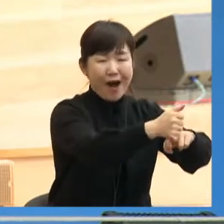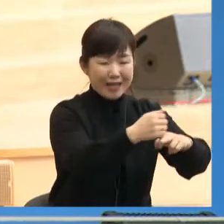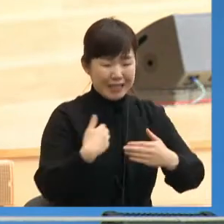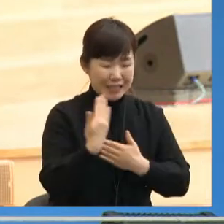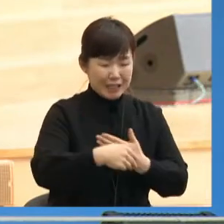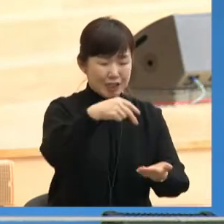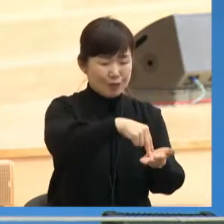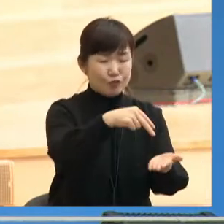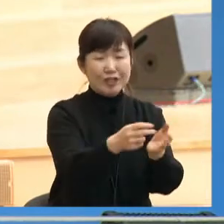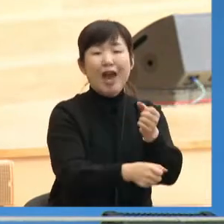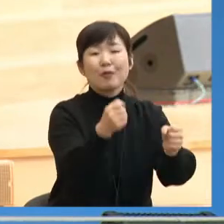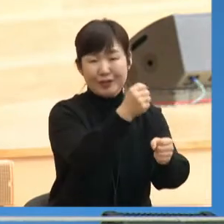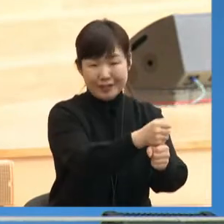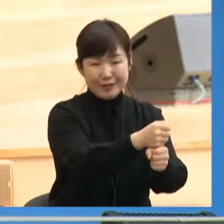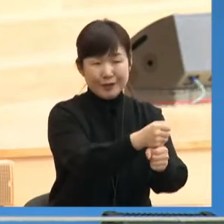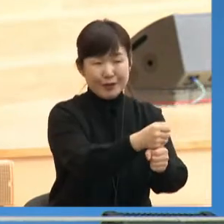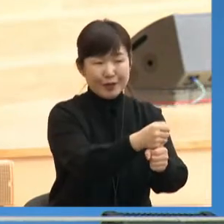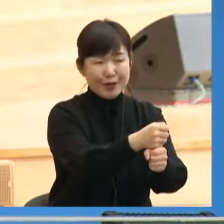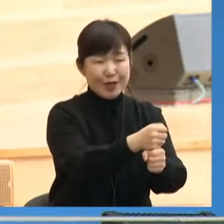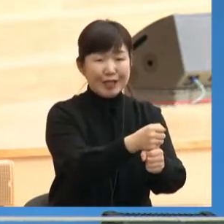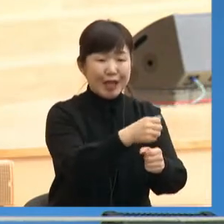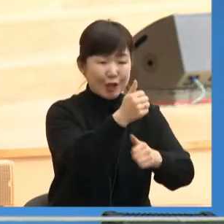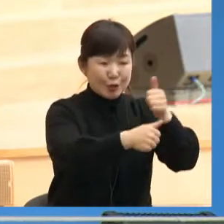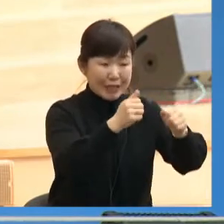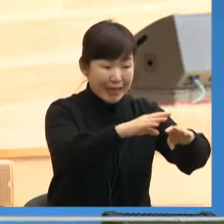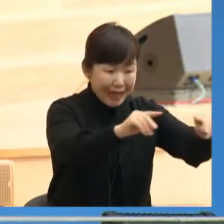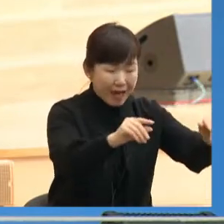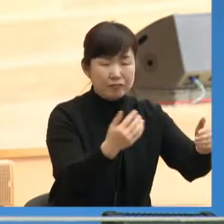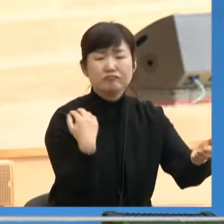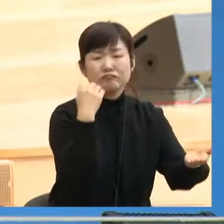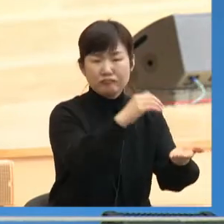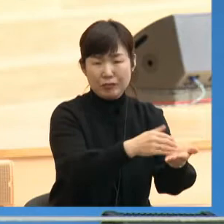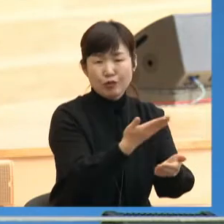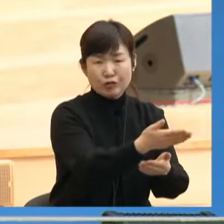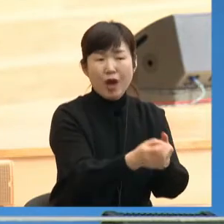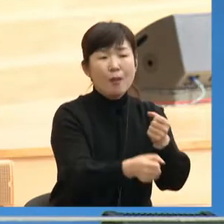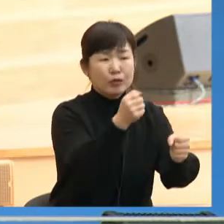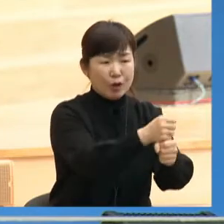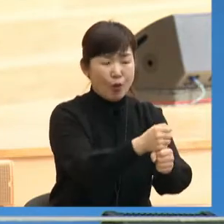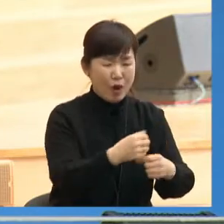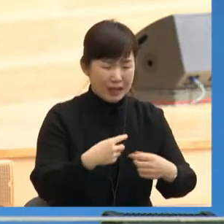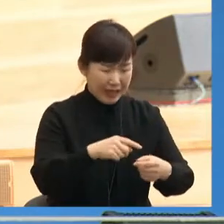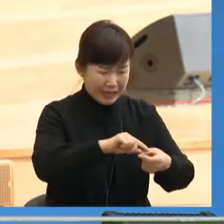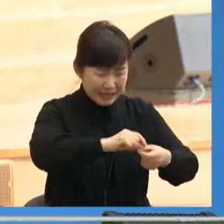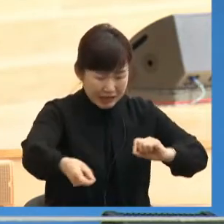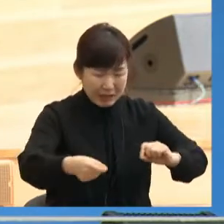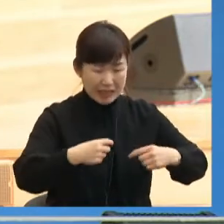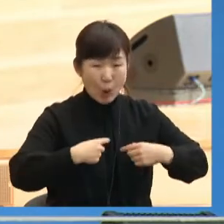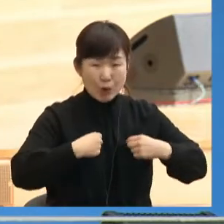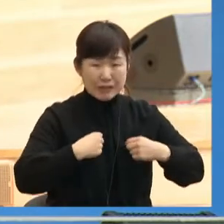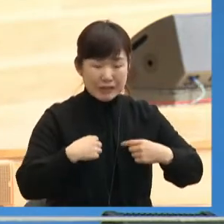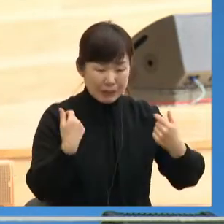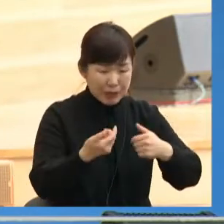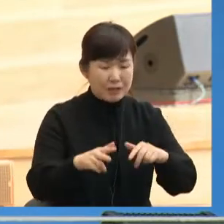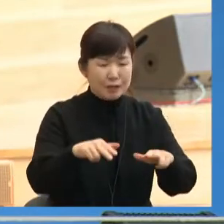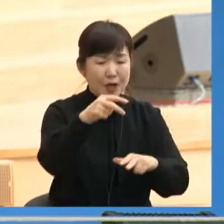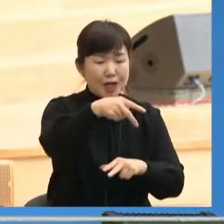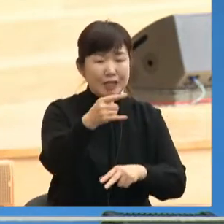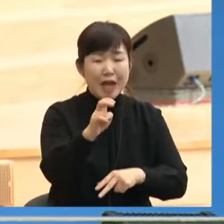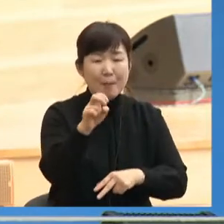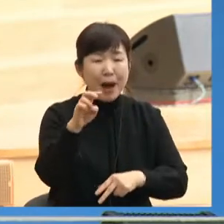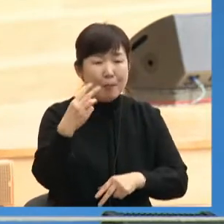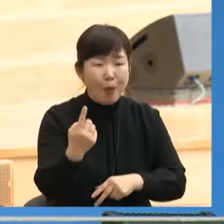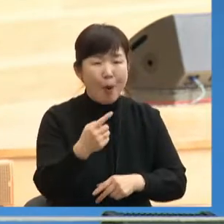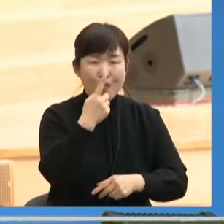살아났어요. 조상의 땅이 회복되었고요, 찢겨진 옷을 입었던 그가 세마포 옷을 입게 되는 놀라운